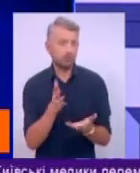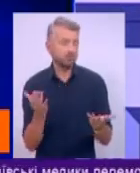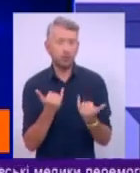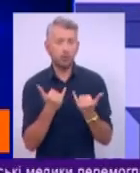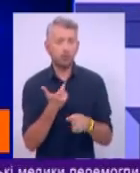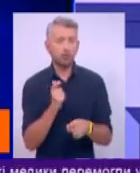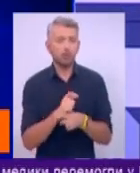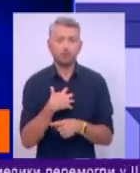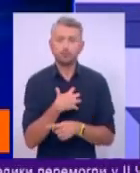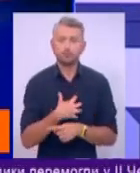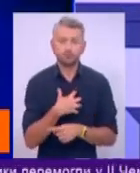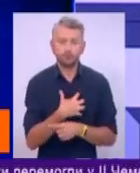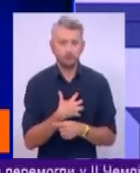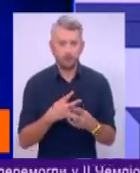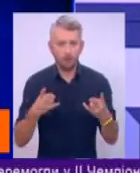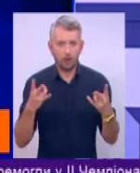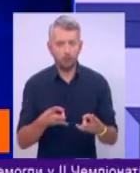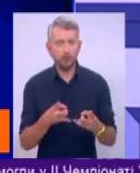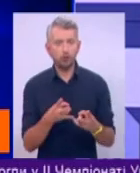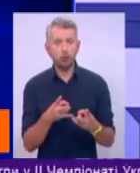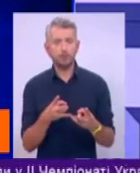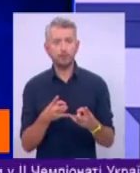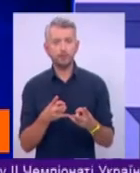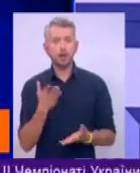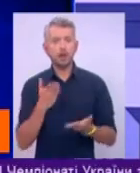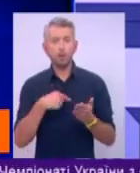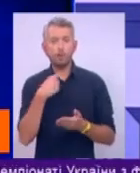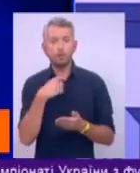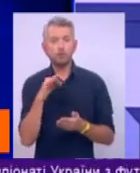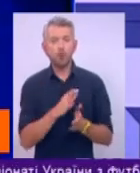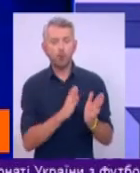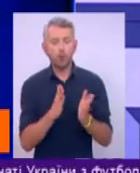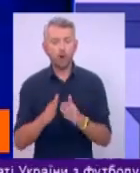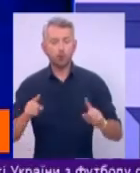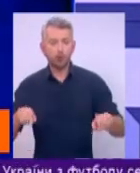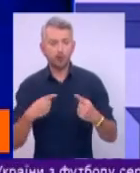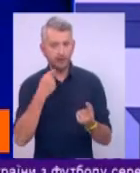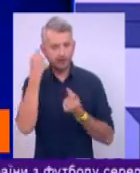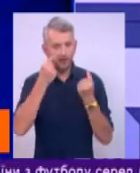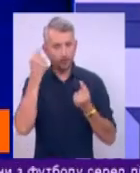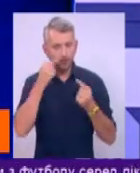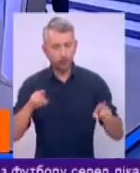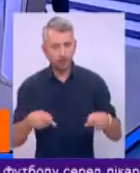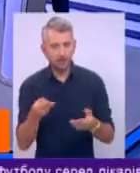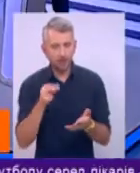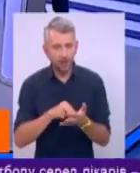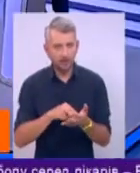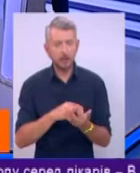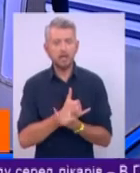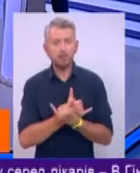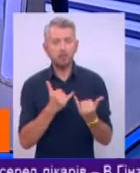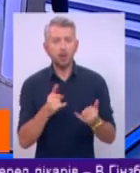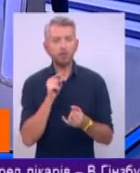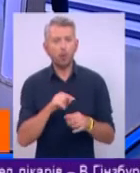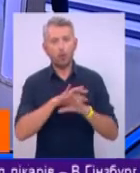дуже нагально кричу, що необхідно, якщо говорити про порядок організації психологічної реабілітації, забезпечити